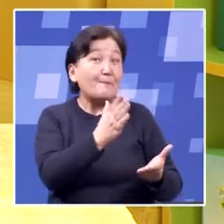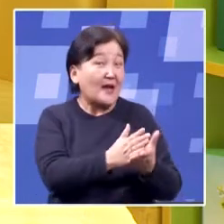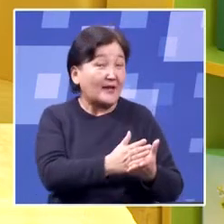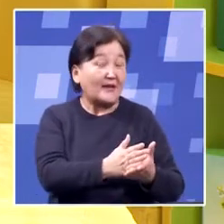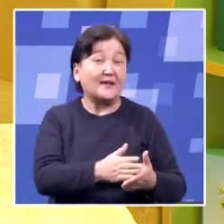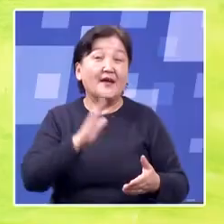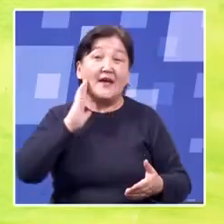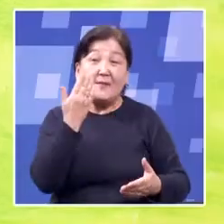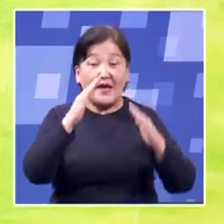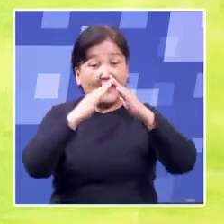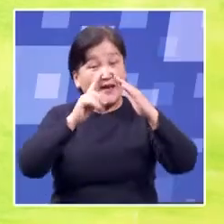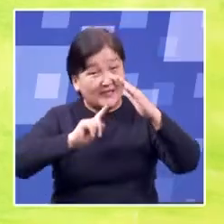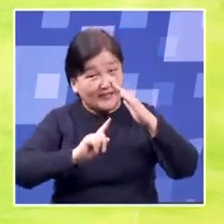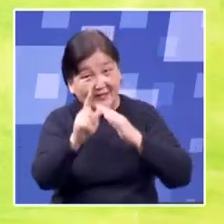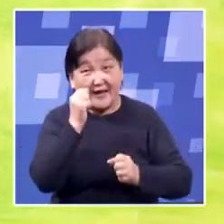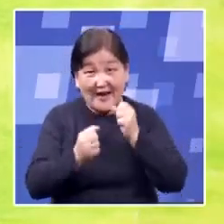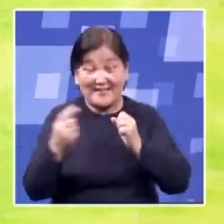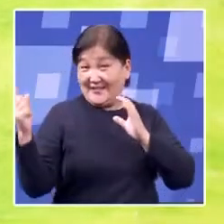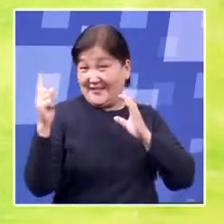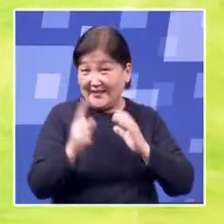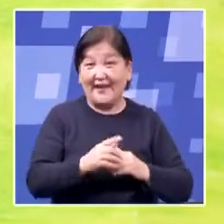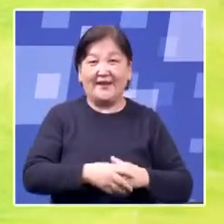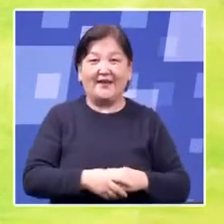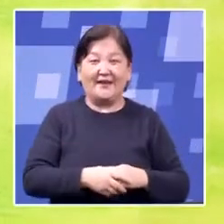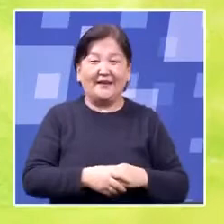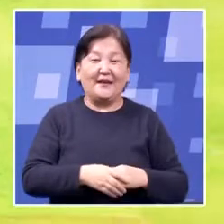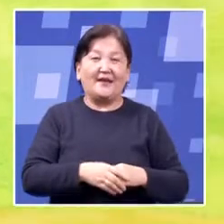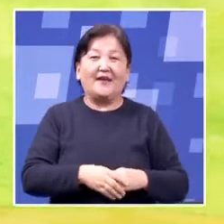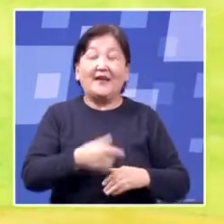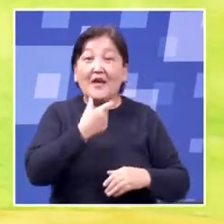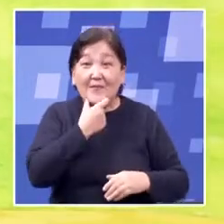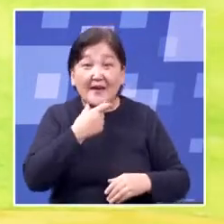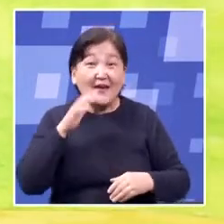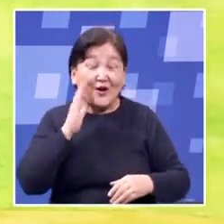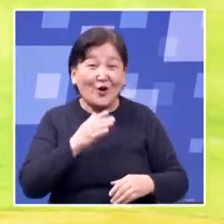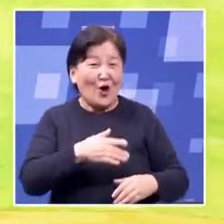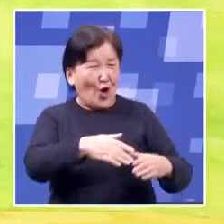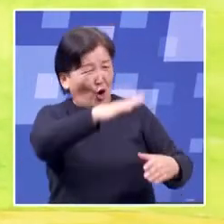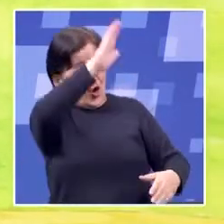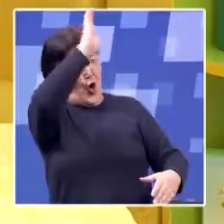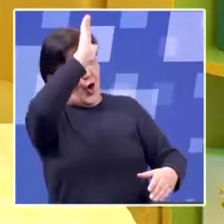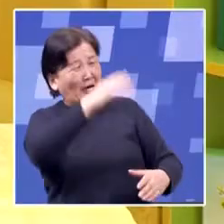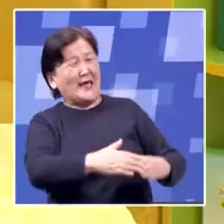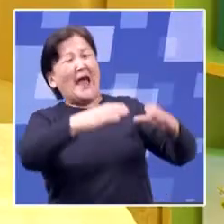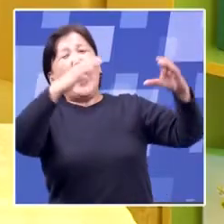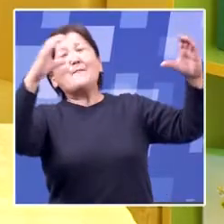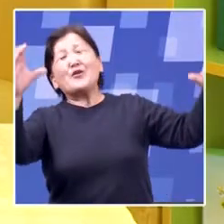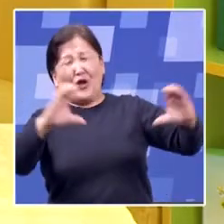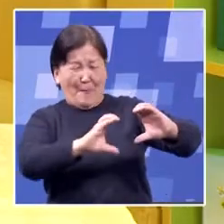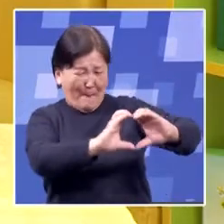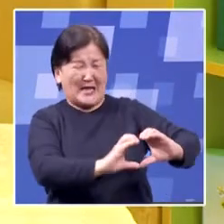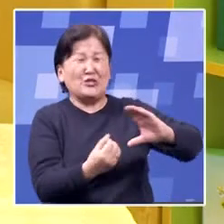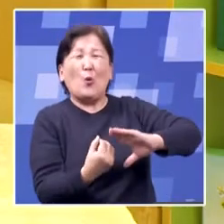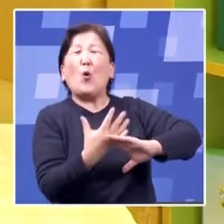Гэж дуудахад эмэгэн гэрээсээ гүйн гарч ирлээ. Эмэгэн Ох, ямар